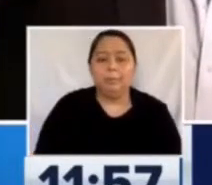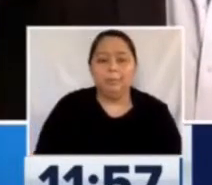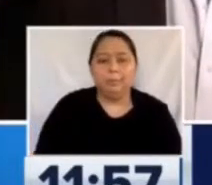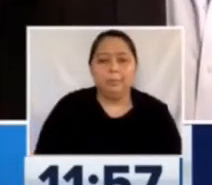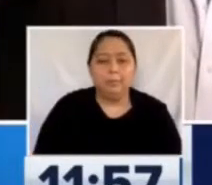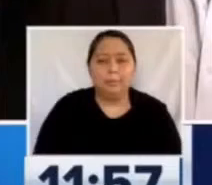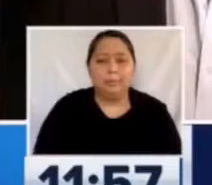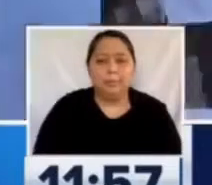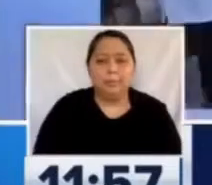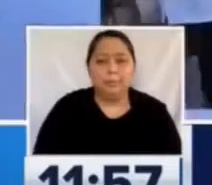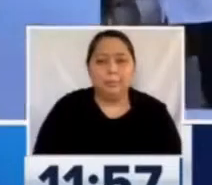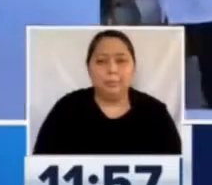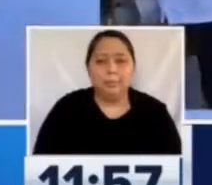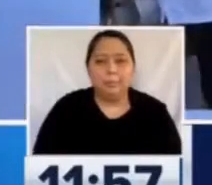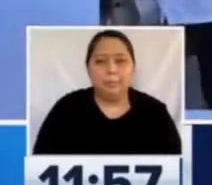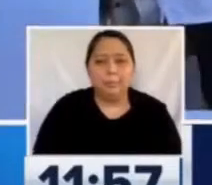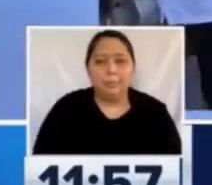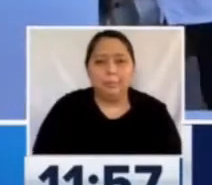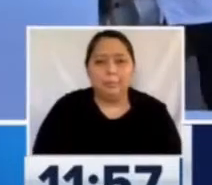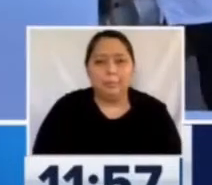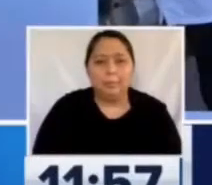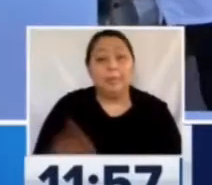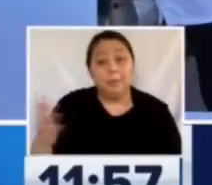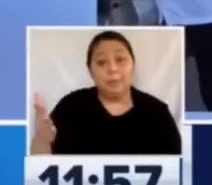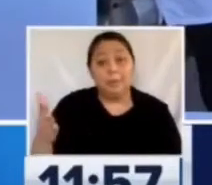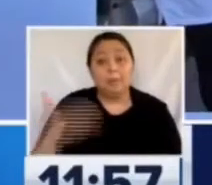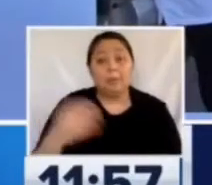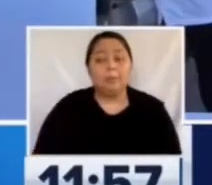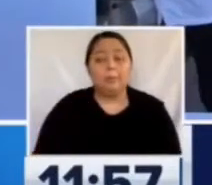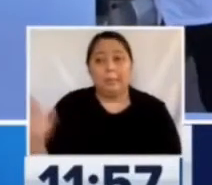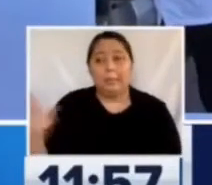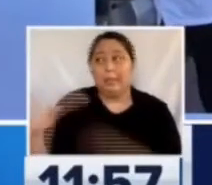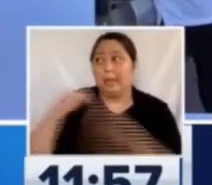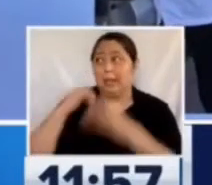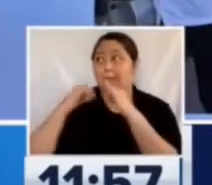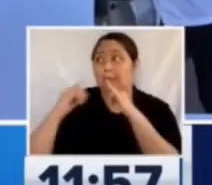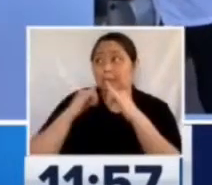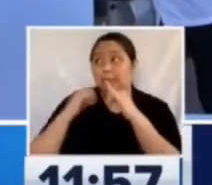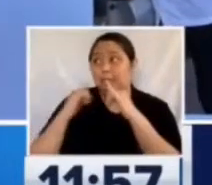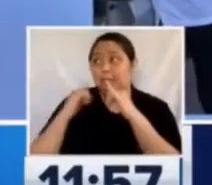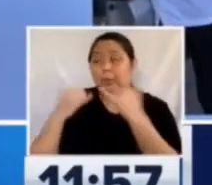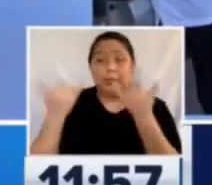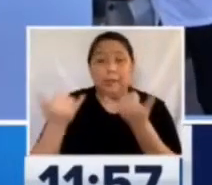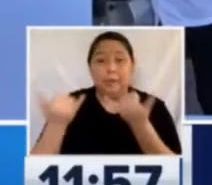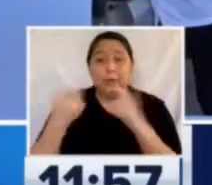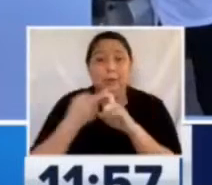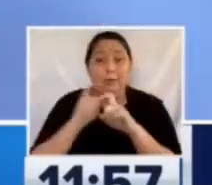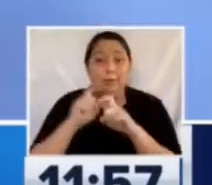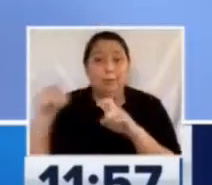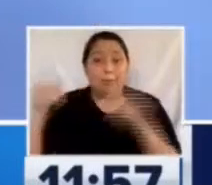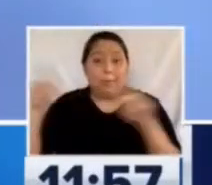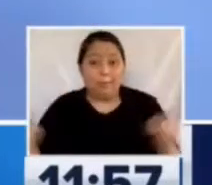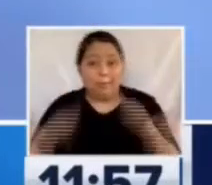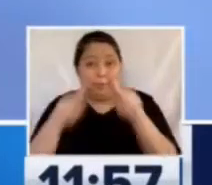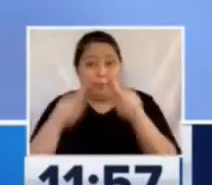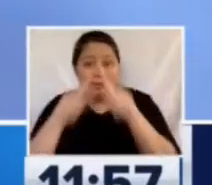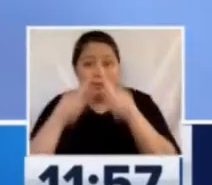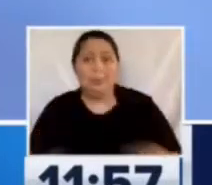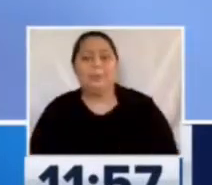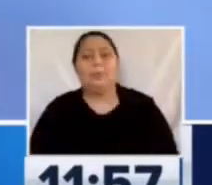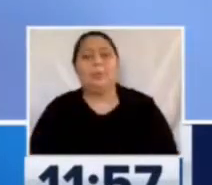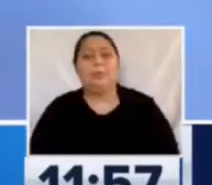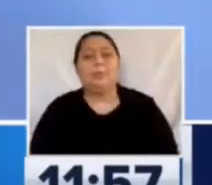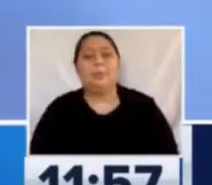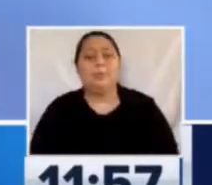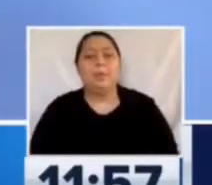Well, ang inaasahan naming tulong sa sa Philippine government, first,